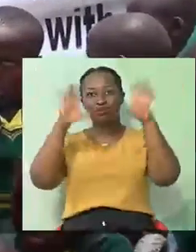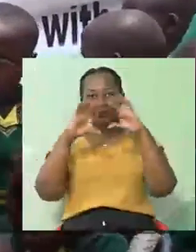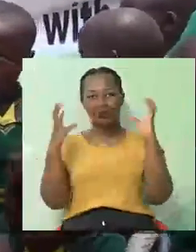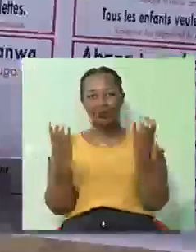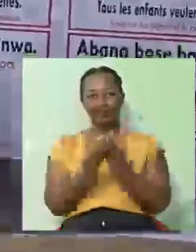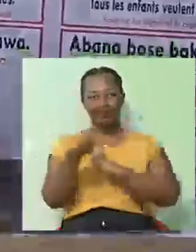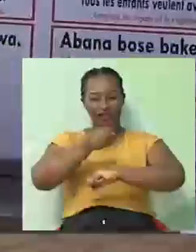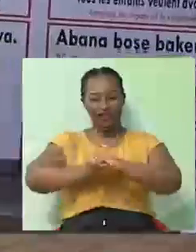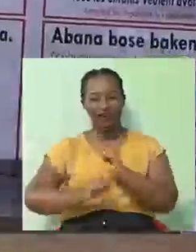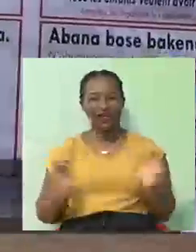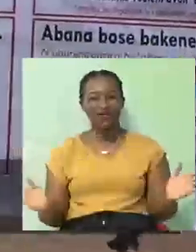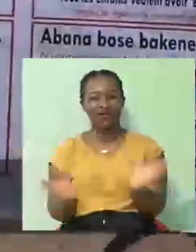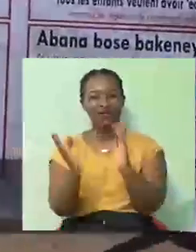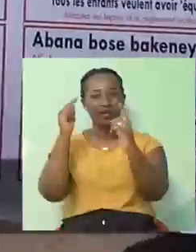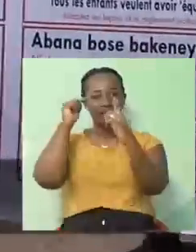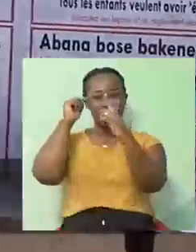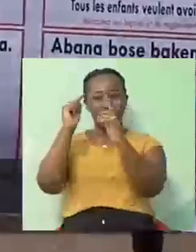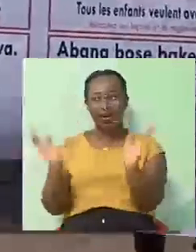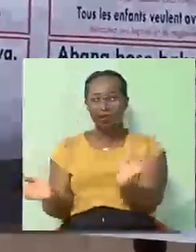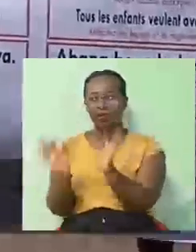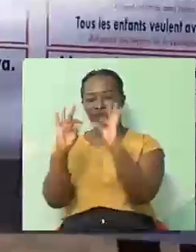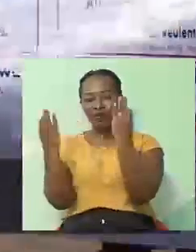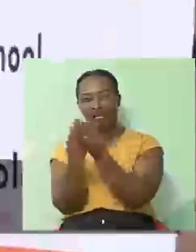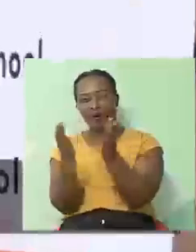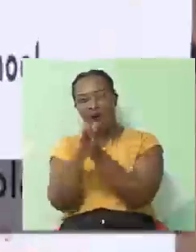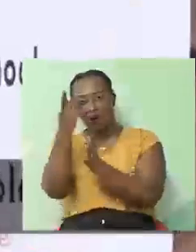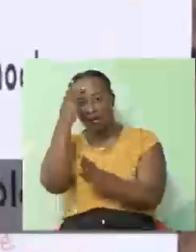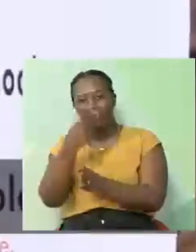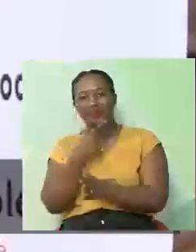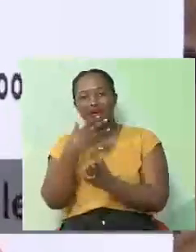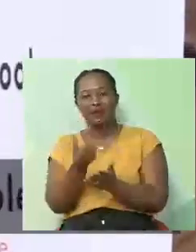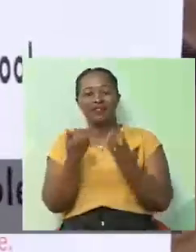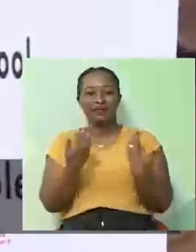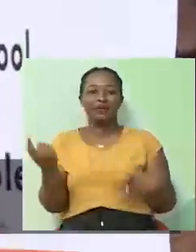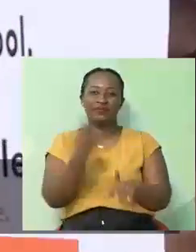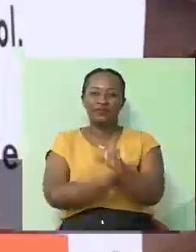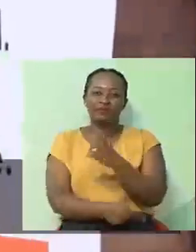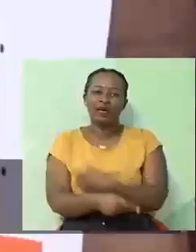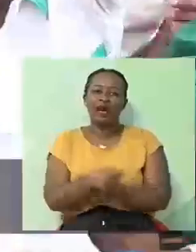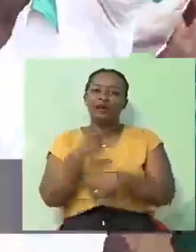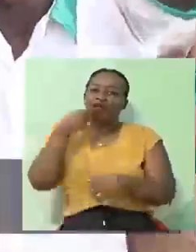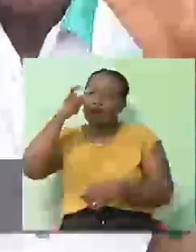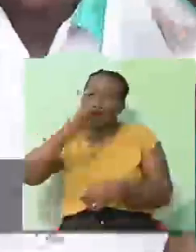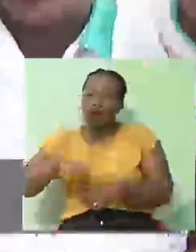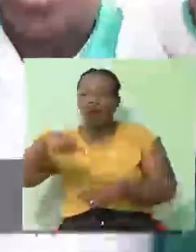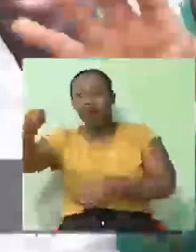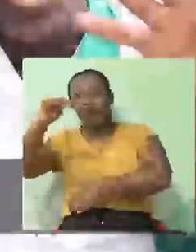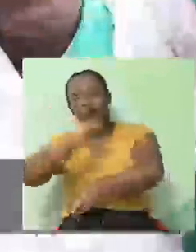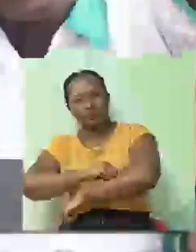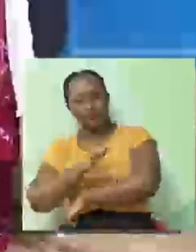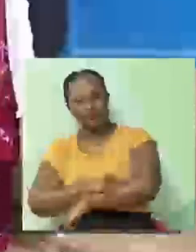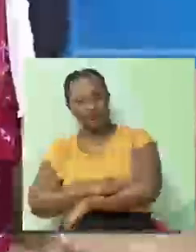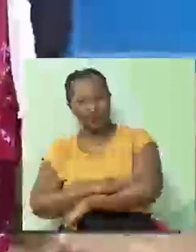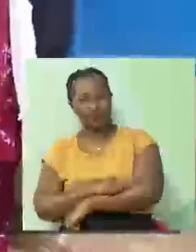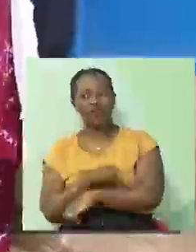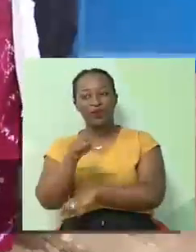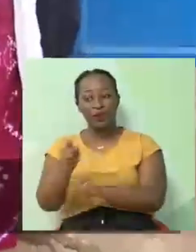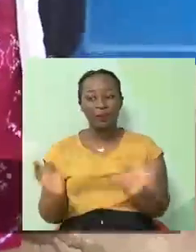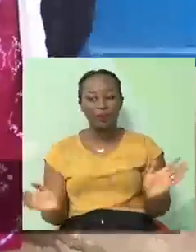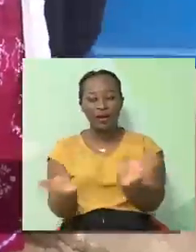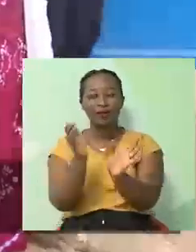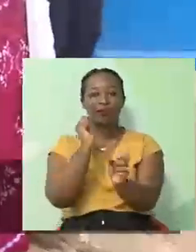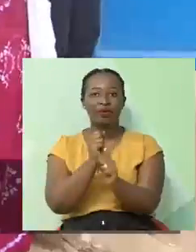no hino ku isi hari igikorwa cy'ubukangurambaga bugamije gukangurira imiryango n'ababyeyi bafite abana bafite ubumuga kutabavutsa uburenganzira bwo kugana ishuri.